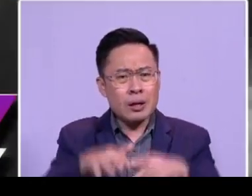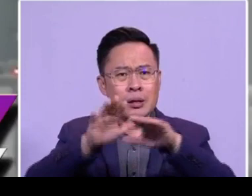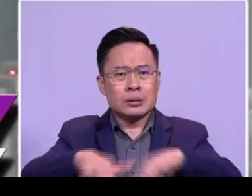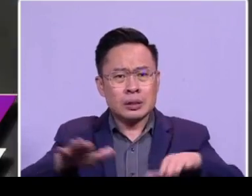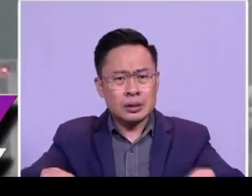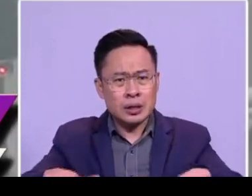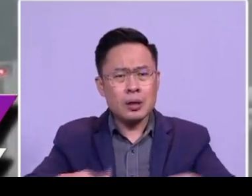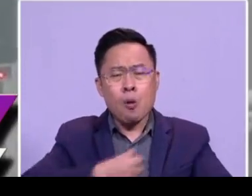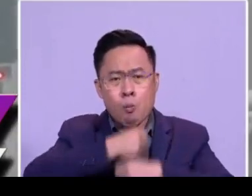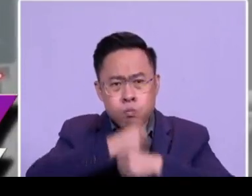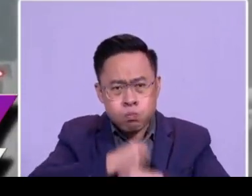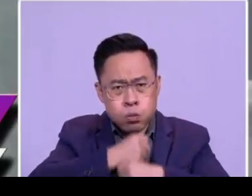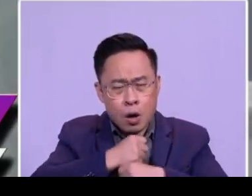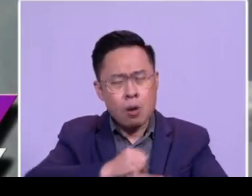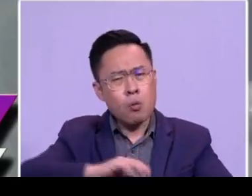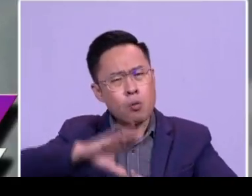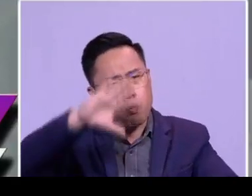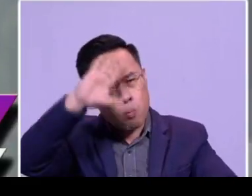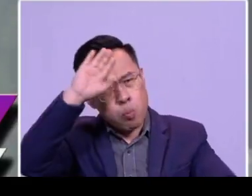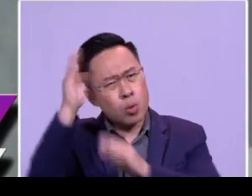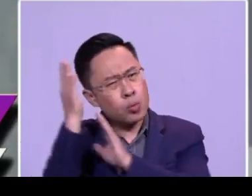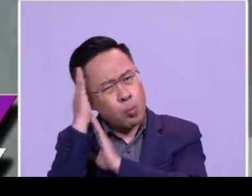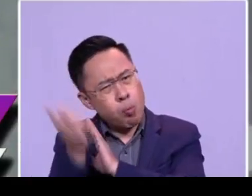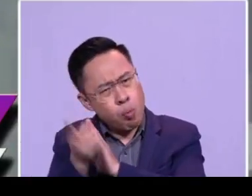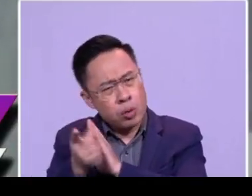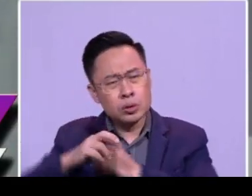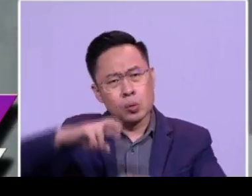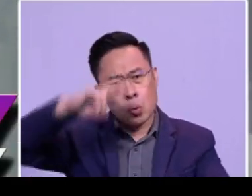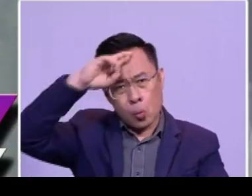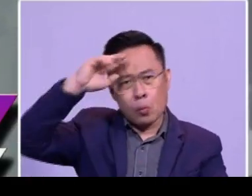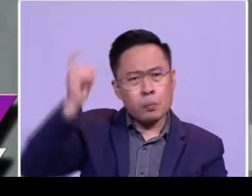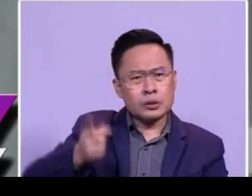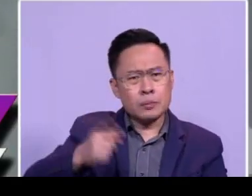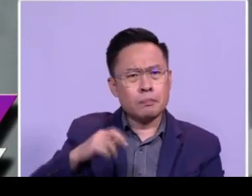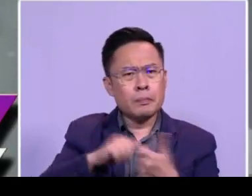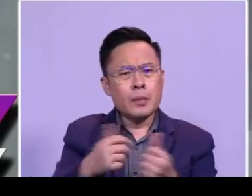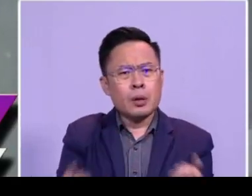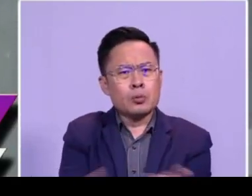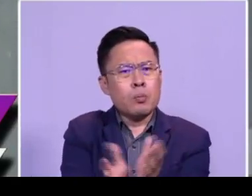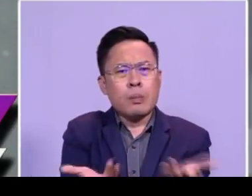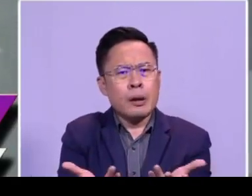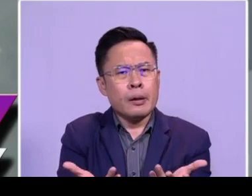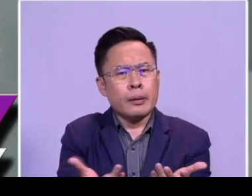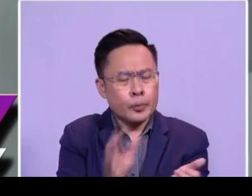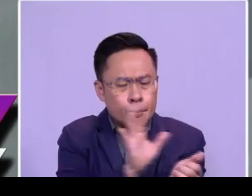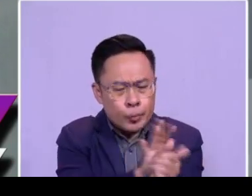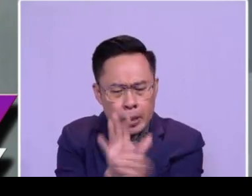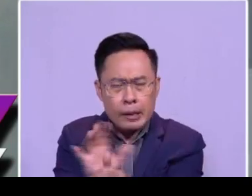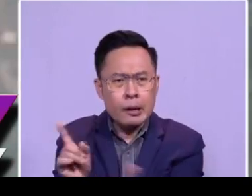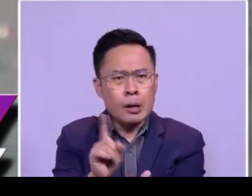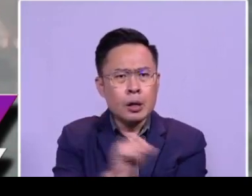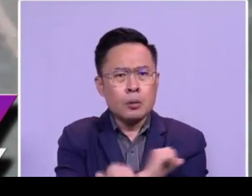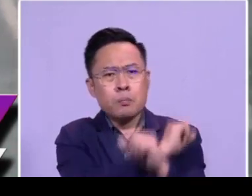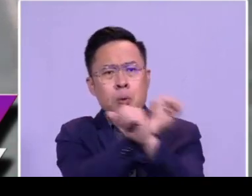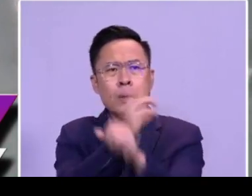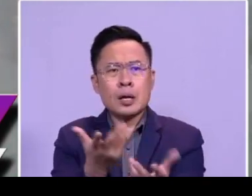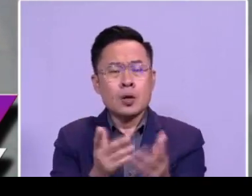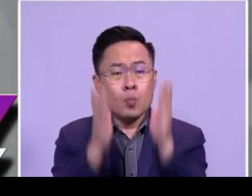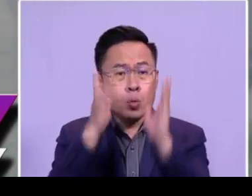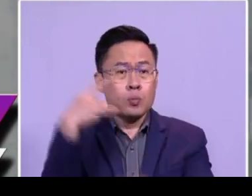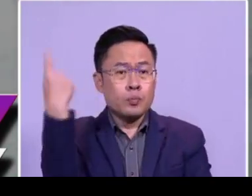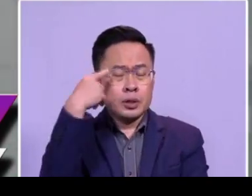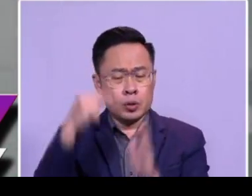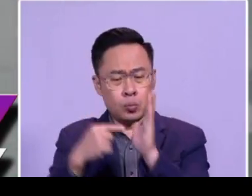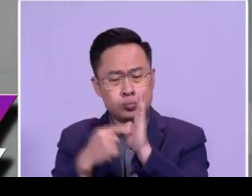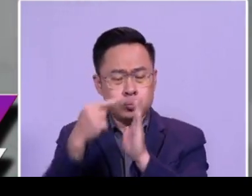ายุแล้วคนที่มีโรคประจำตัวเนี่ยเขาได้รับการดูแลยังไงอ่ะคุณแม่ บางคนที่ไปเชียงใหม่เนี่ยนักท่องเที่ยวบ